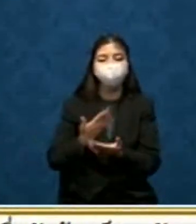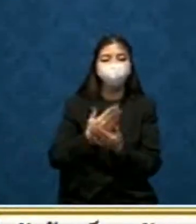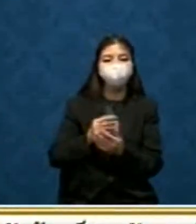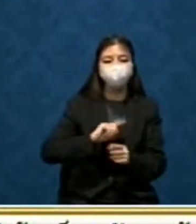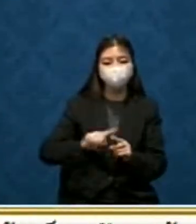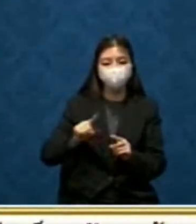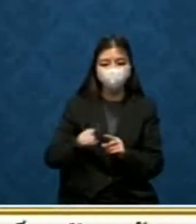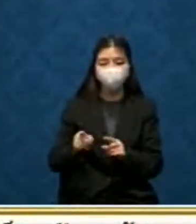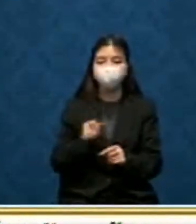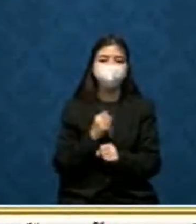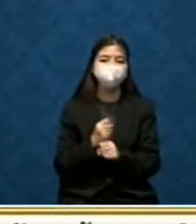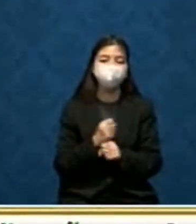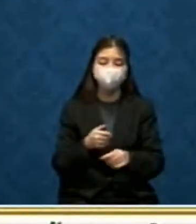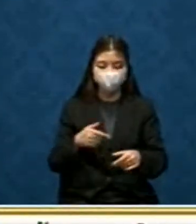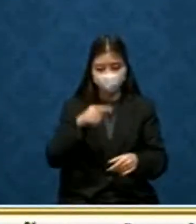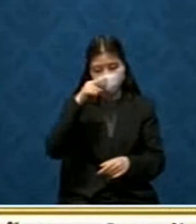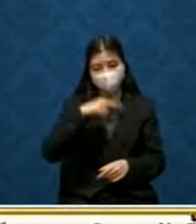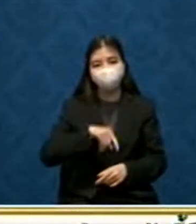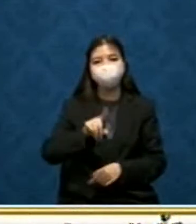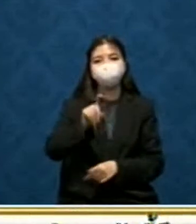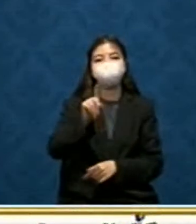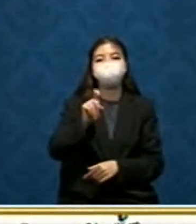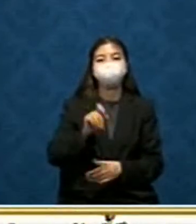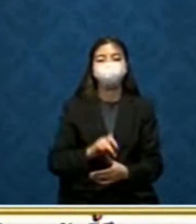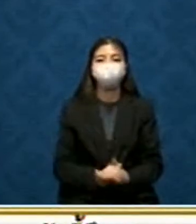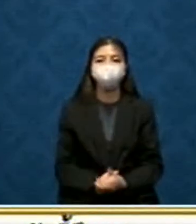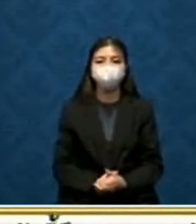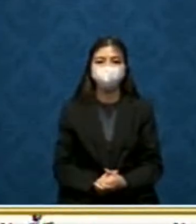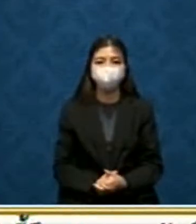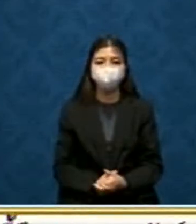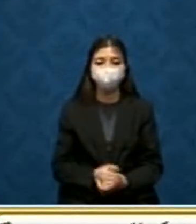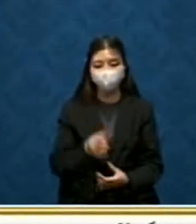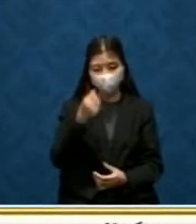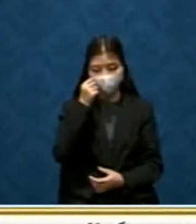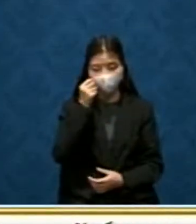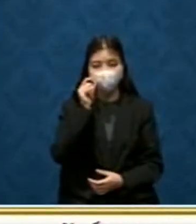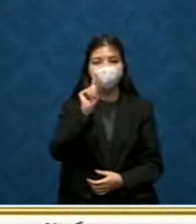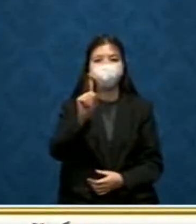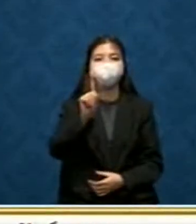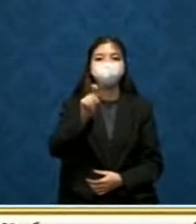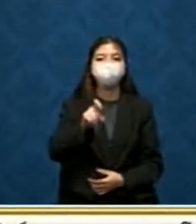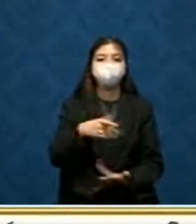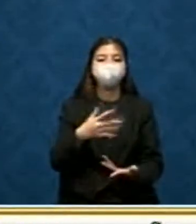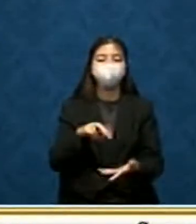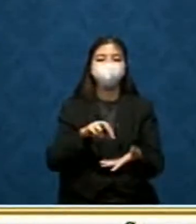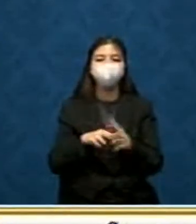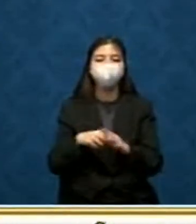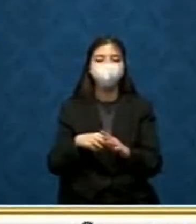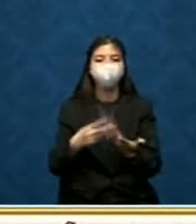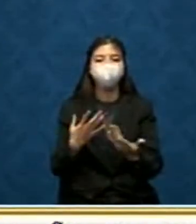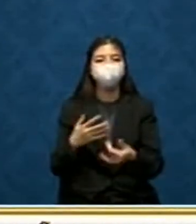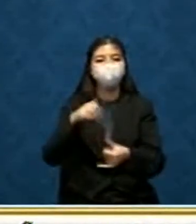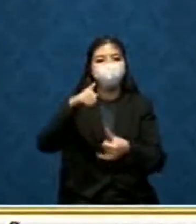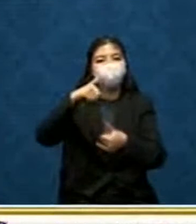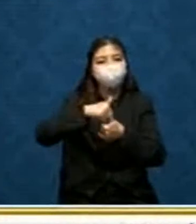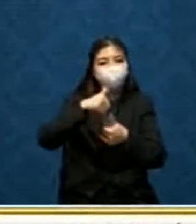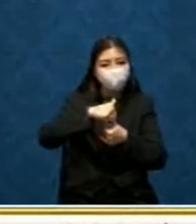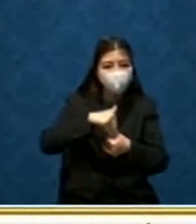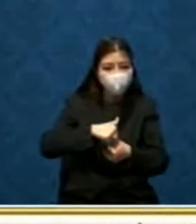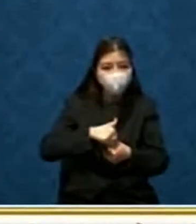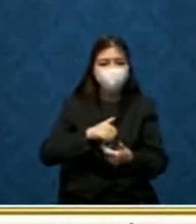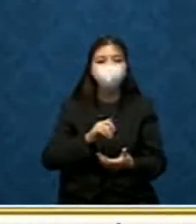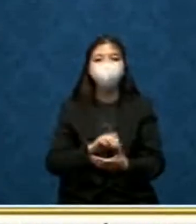ยบตรบข 14ร็...วันหนึกพังเรากเปชีข้าของทุน่ชาติตายเลย